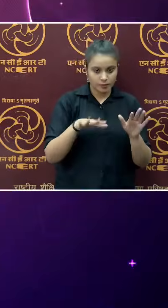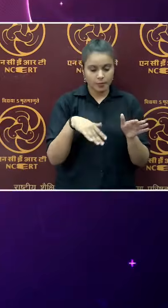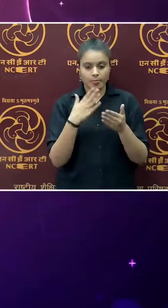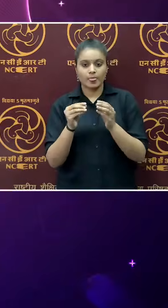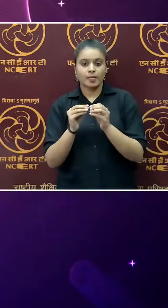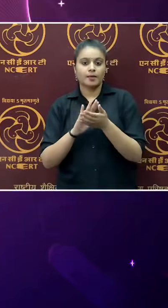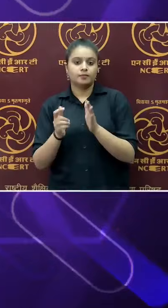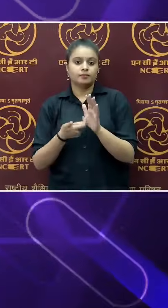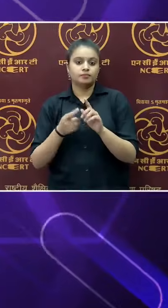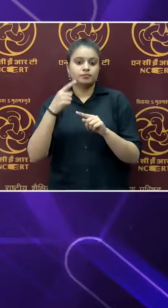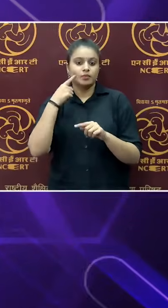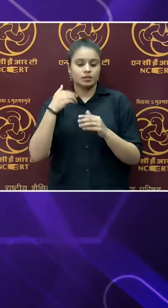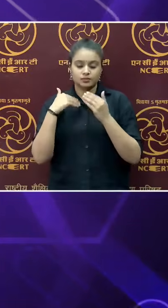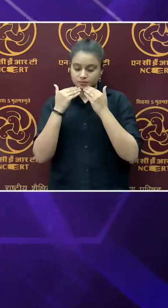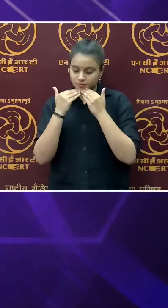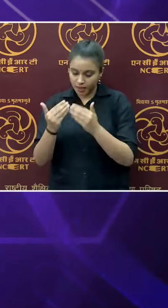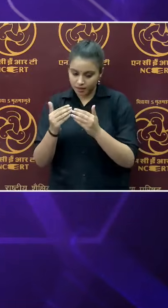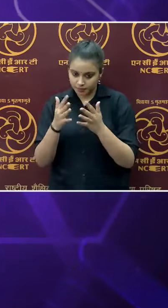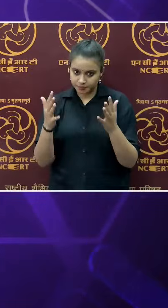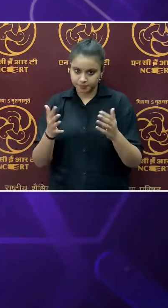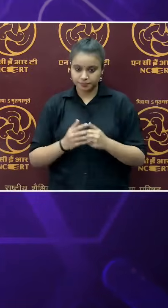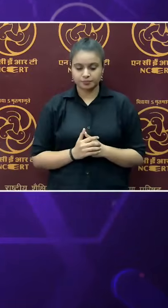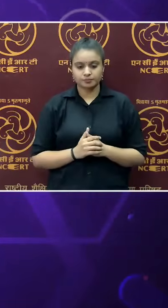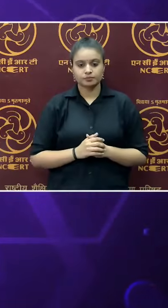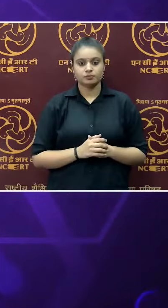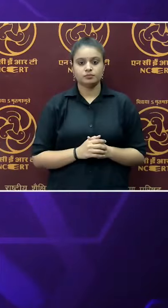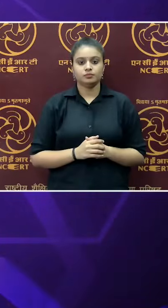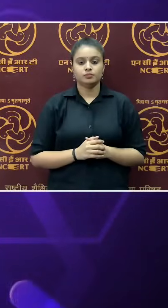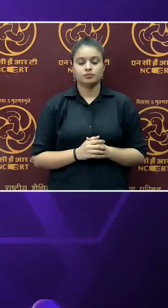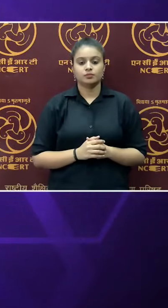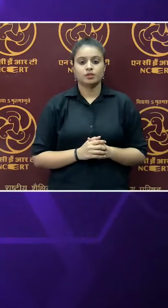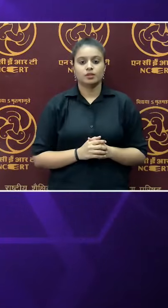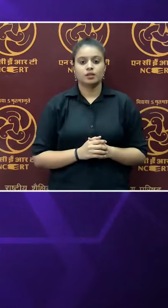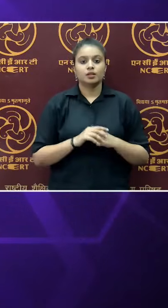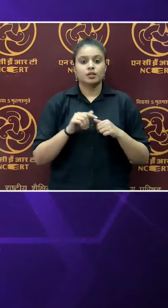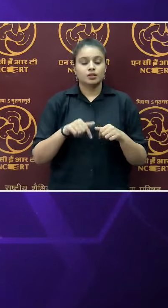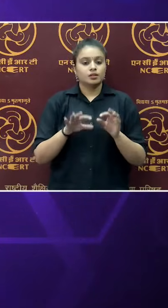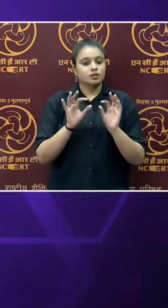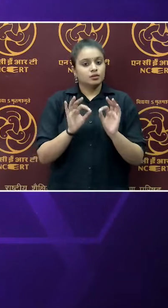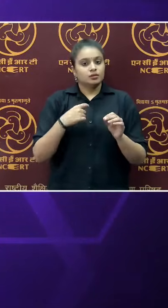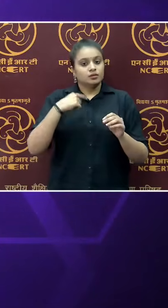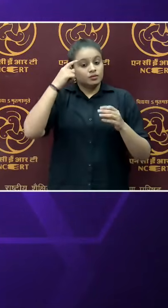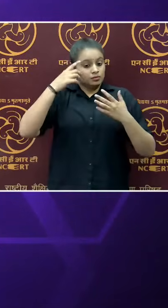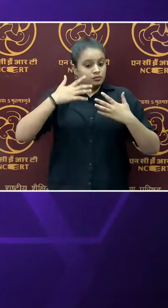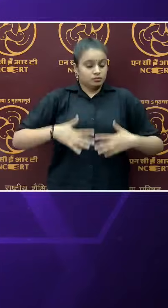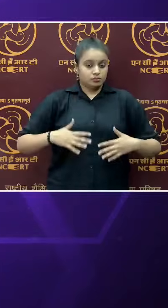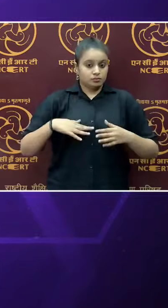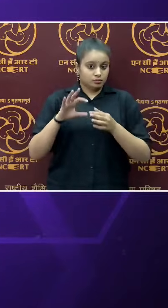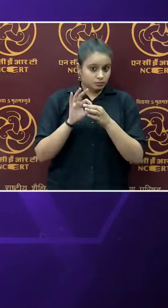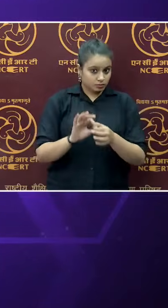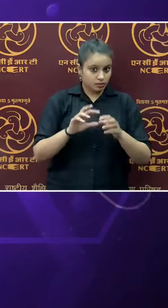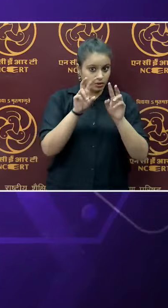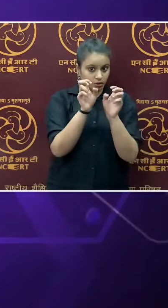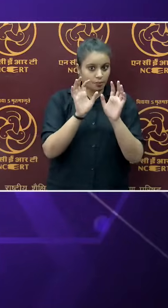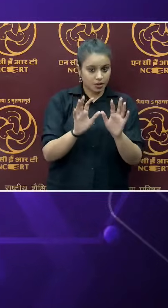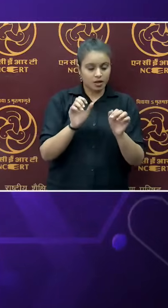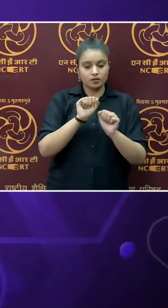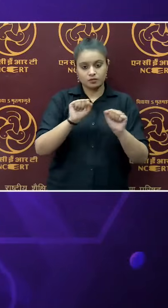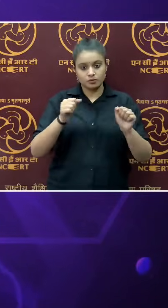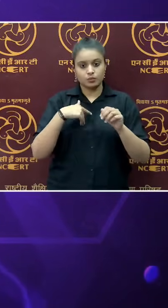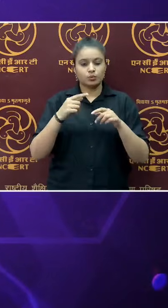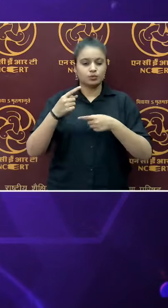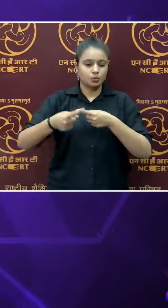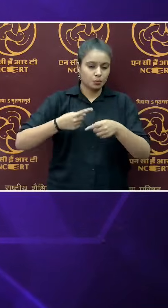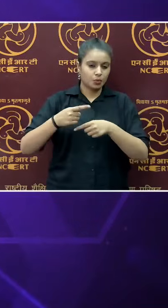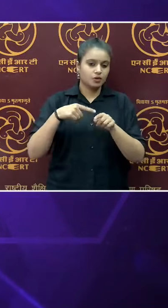Dr. Bharathi Kulashekaran. Ma'am, thank you so Thank you. much. Thank you very much. जी हाँ, बिल्कुल। मानसिक स्वास्थ्य की जब भी बात होती है तो हमें हमेशा